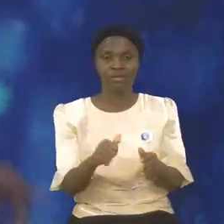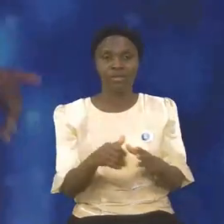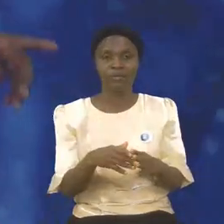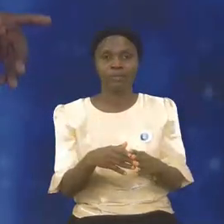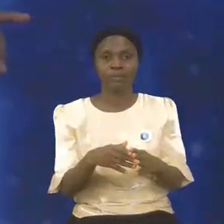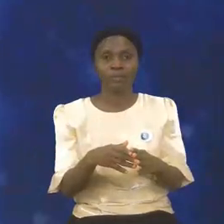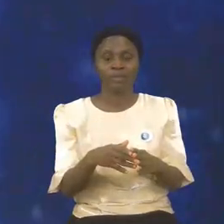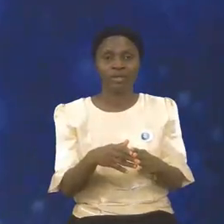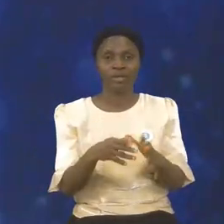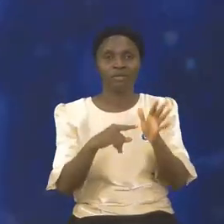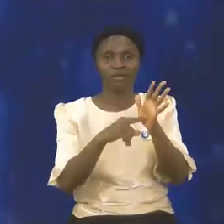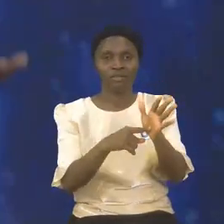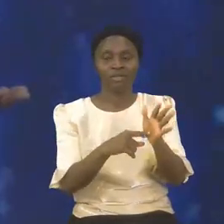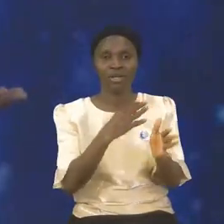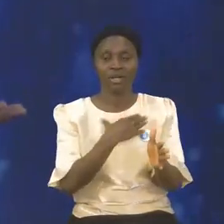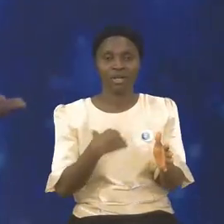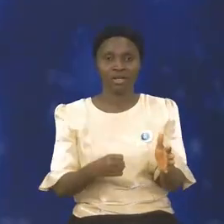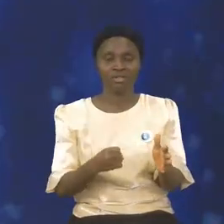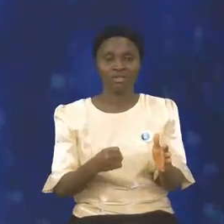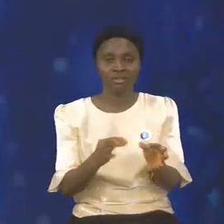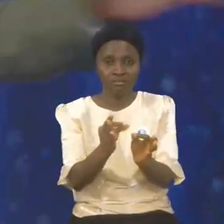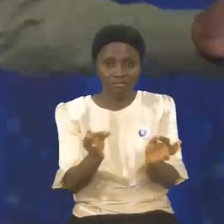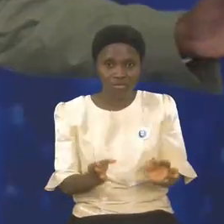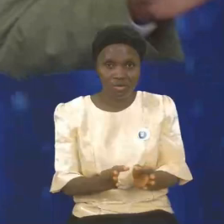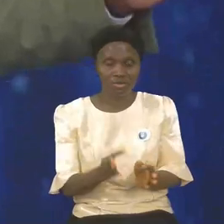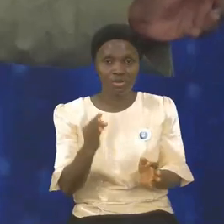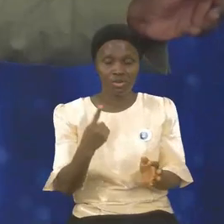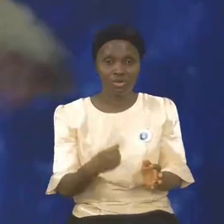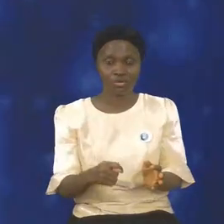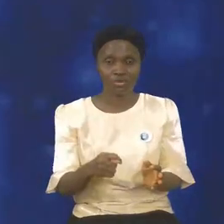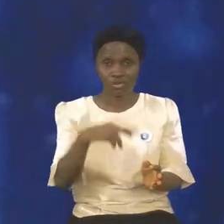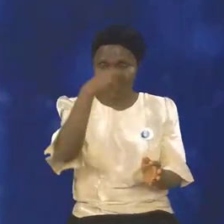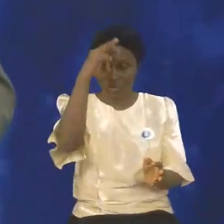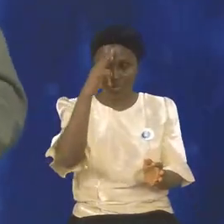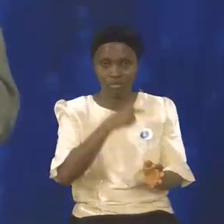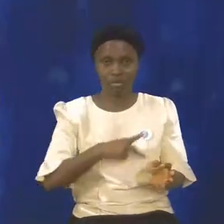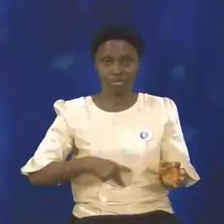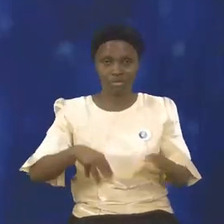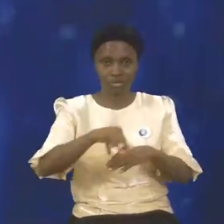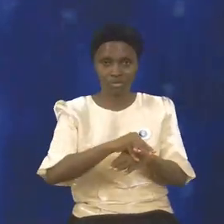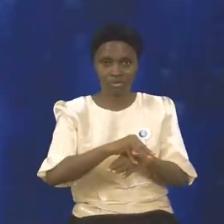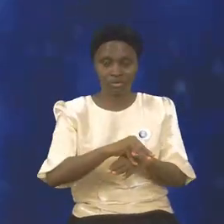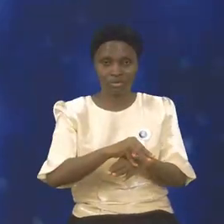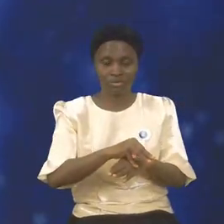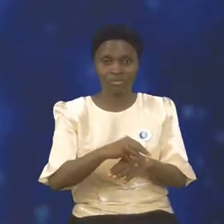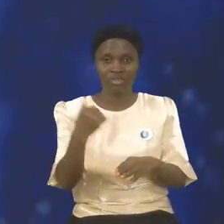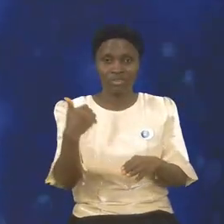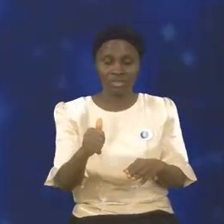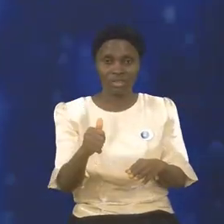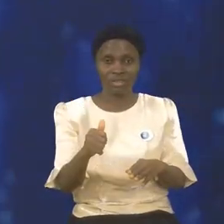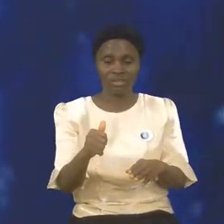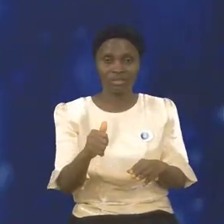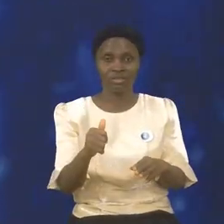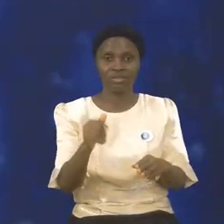pierres de la dernière révélation et de la formation de l'Empire romain